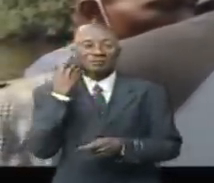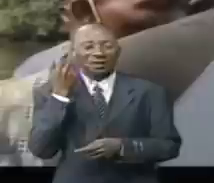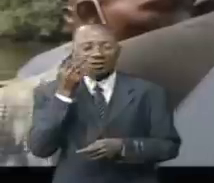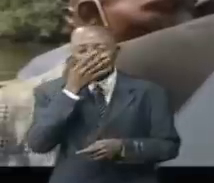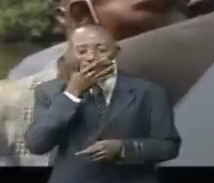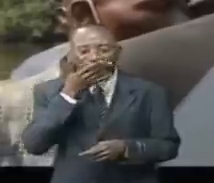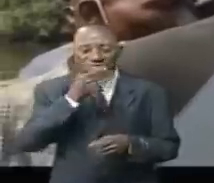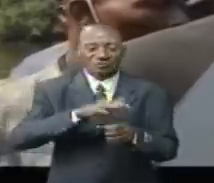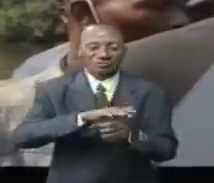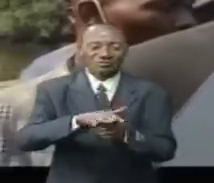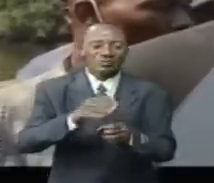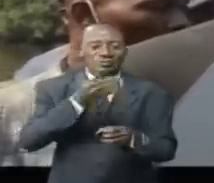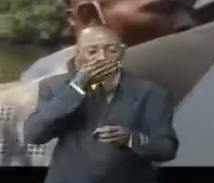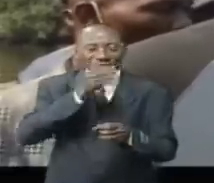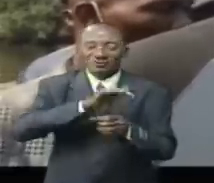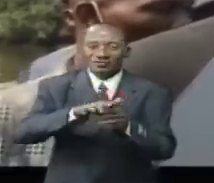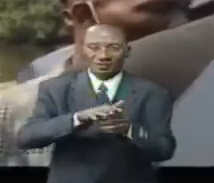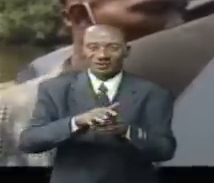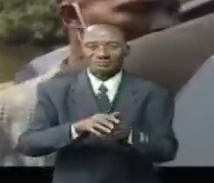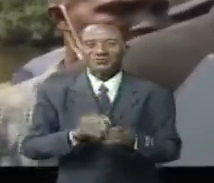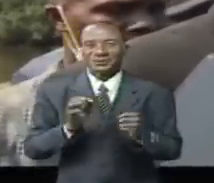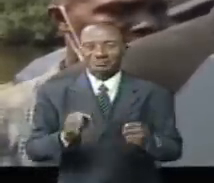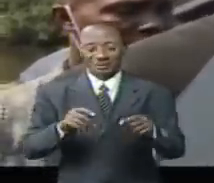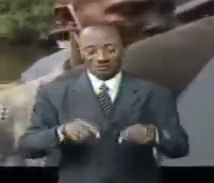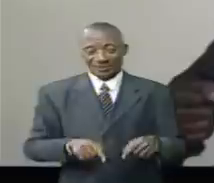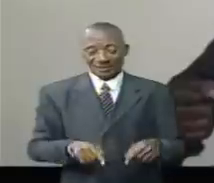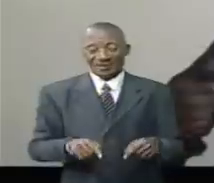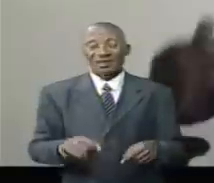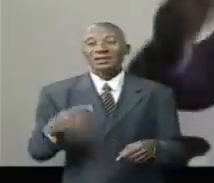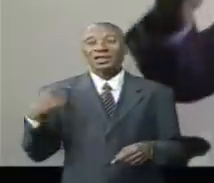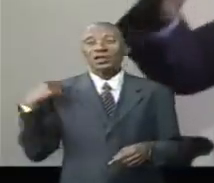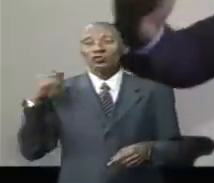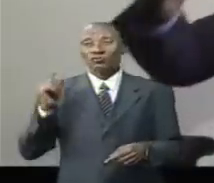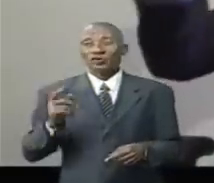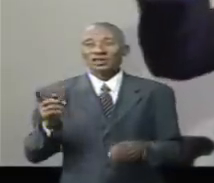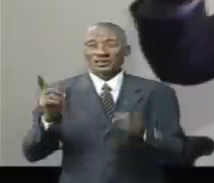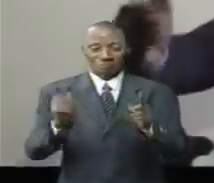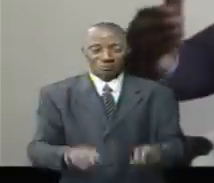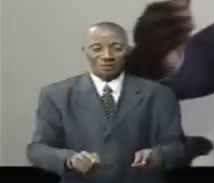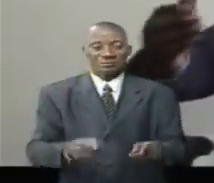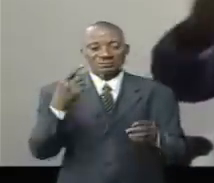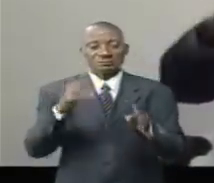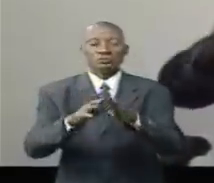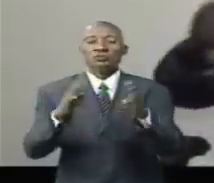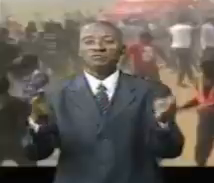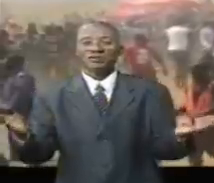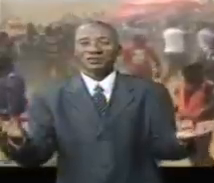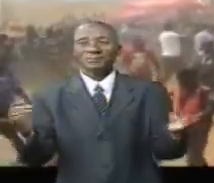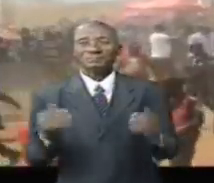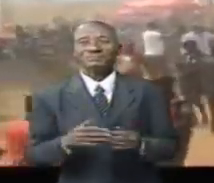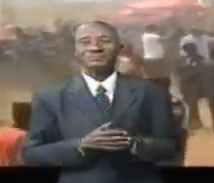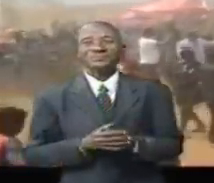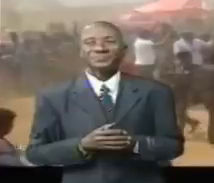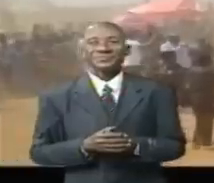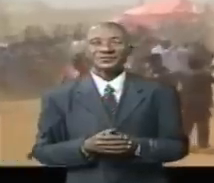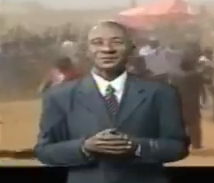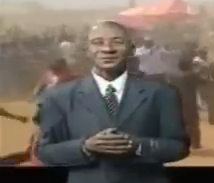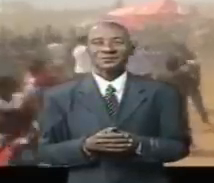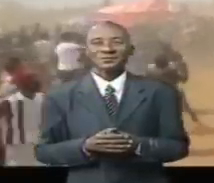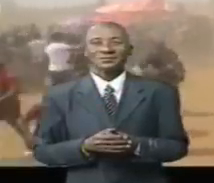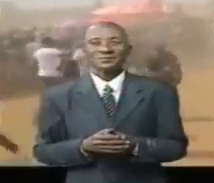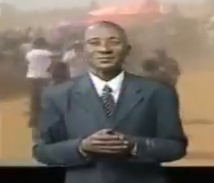réellement la frontière est réellement ouverte. Pour sa part, John Kabeya Shikai, c'est l'occasion de donner